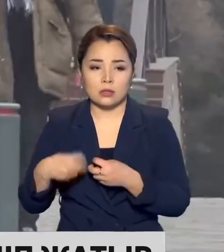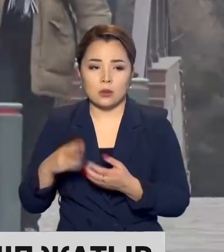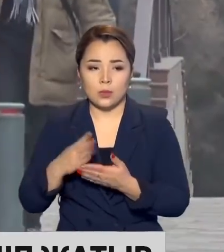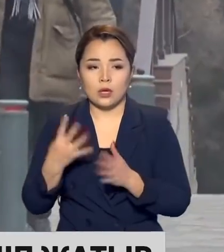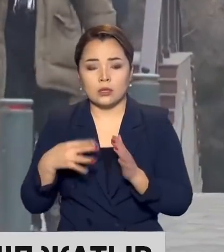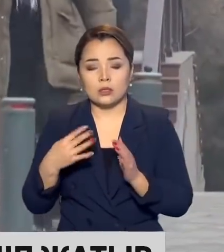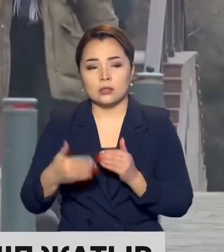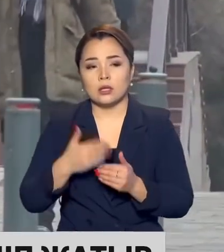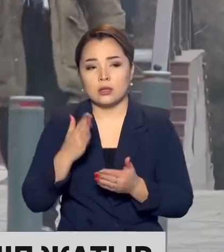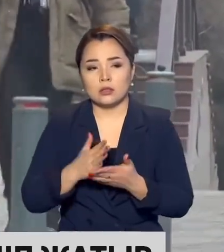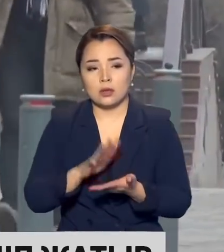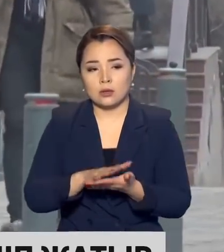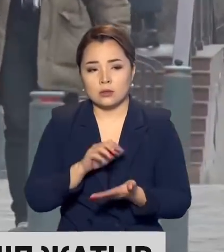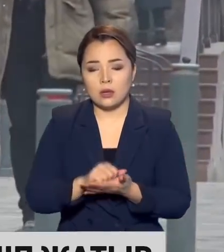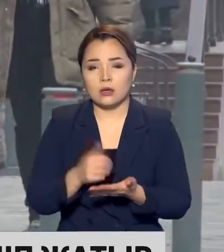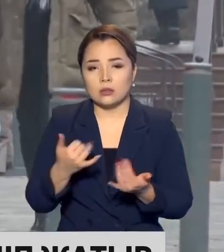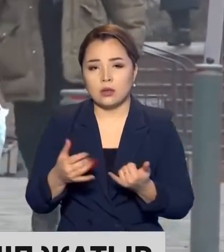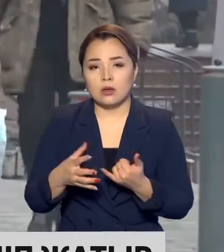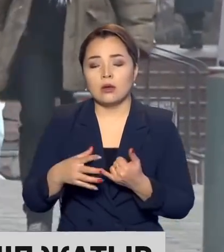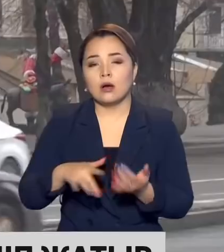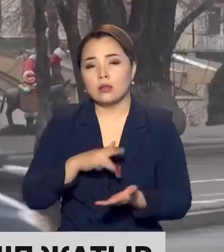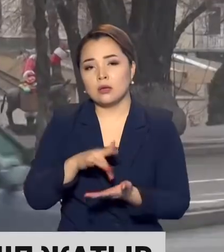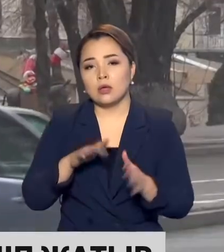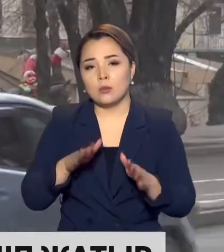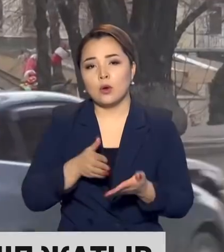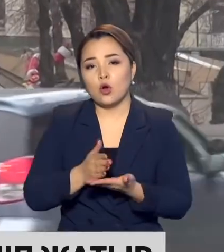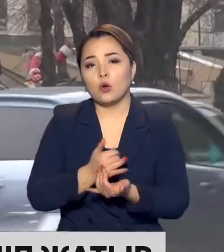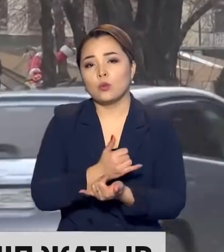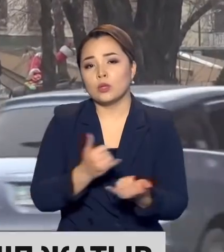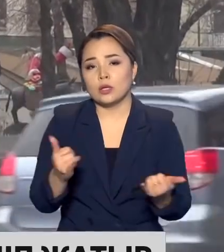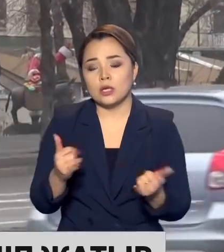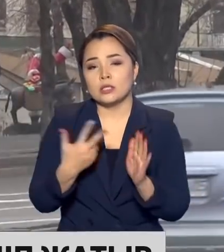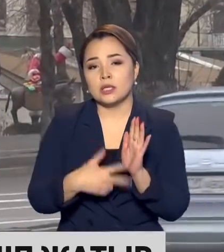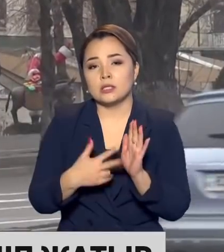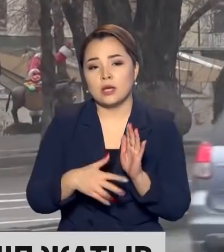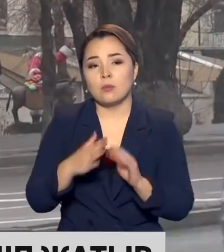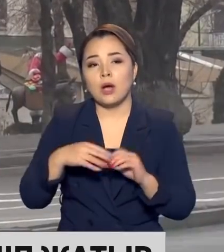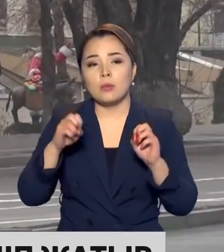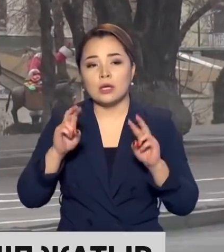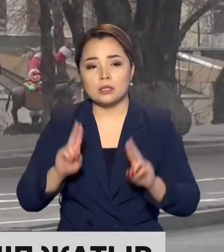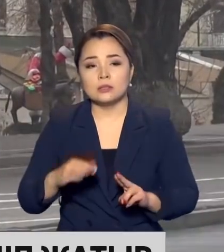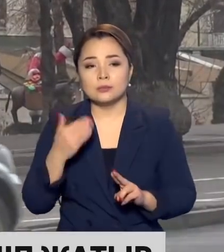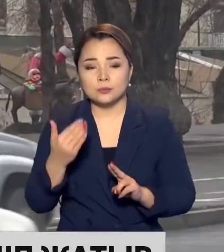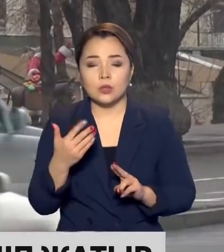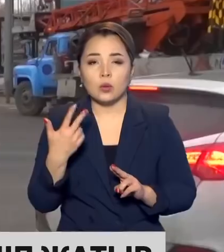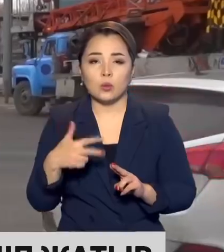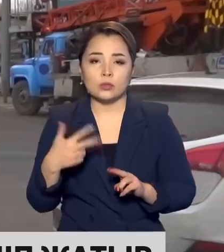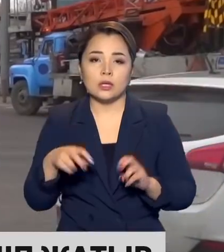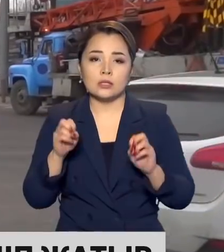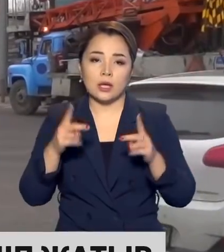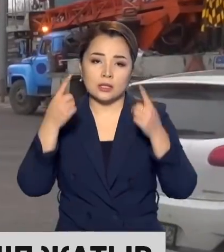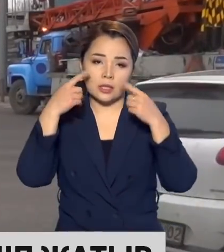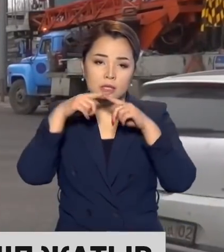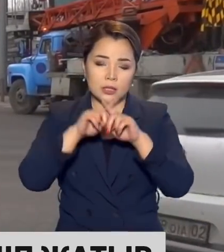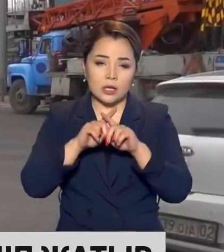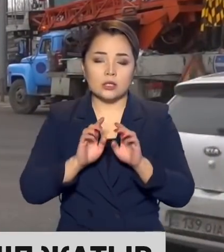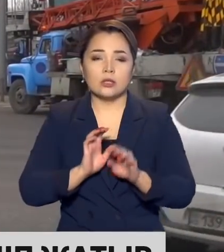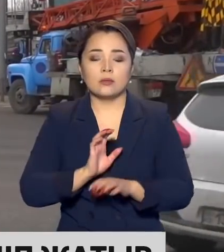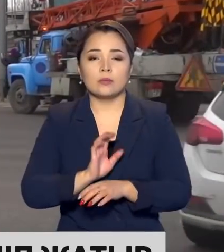40-тан астамы зақымдалған. Мегаполистің коммуналдық қызметінің 80 маманы 30 арнайы техника